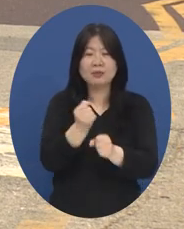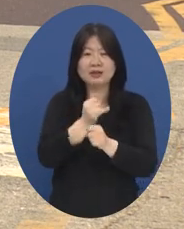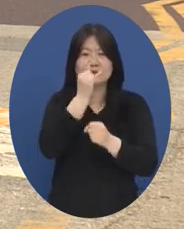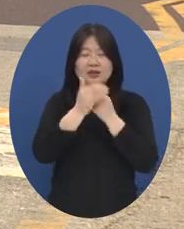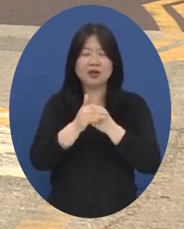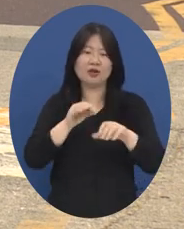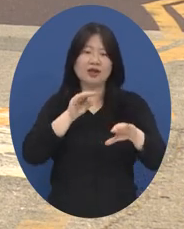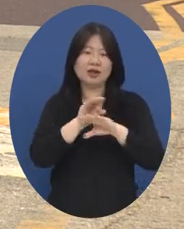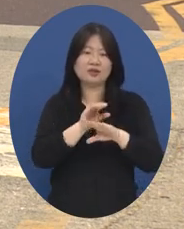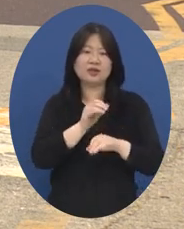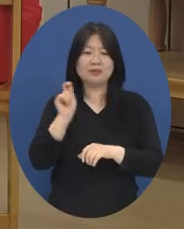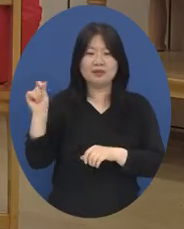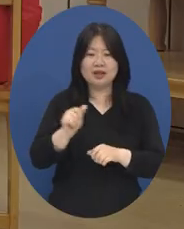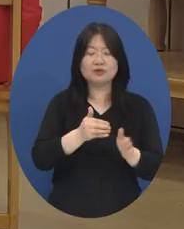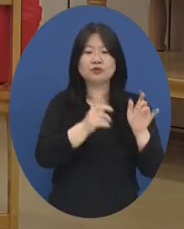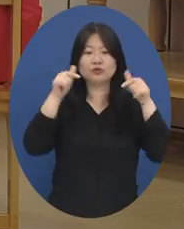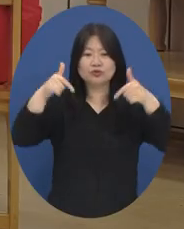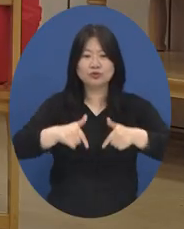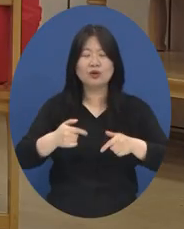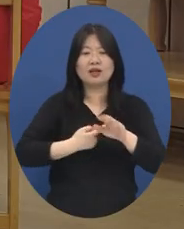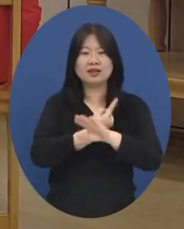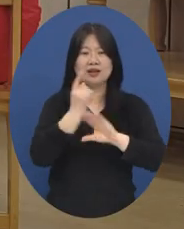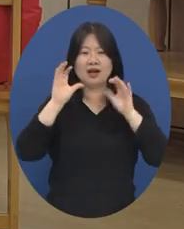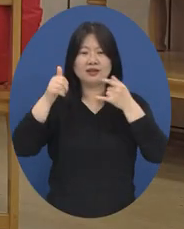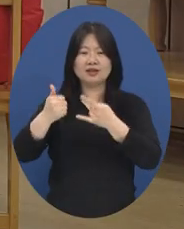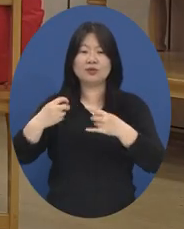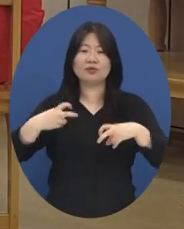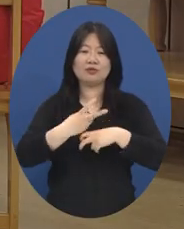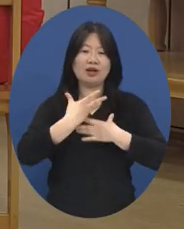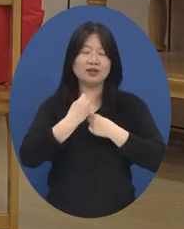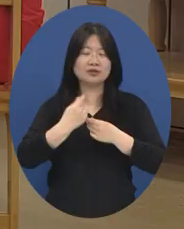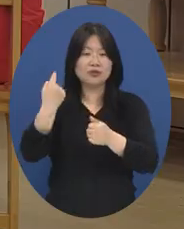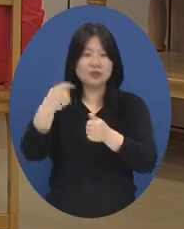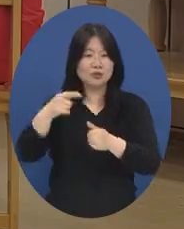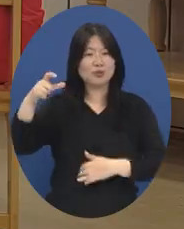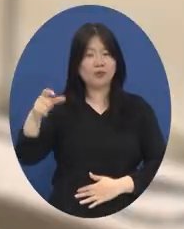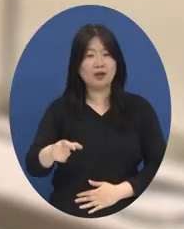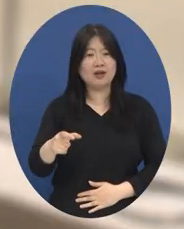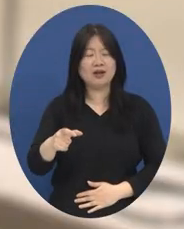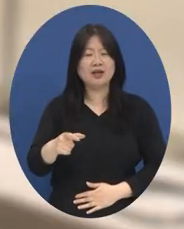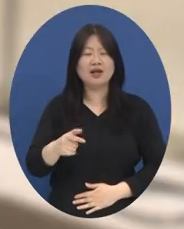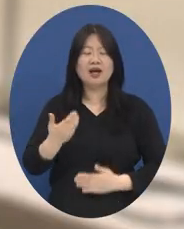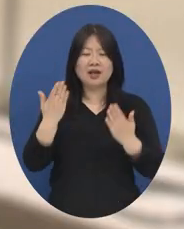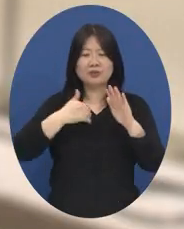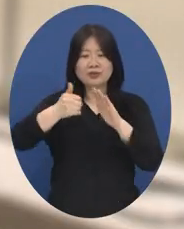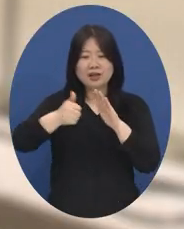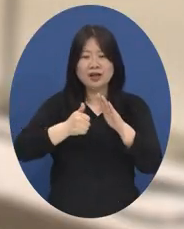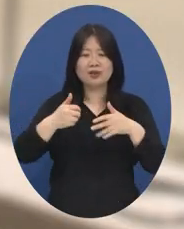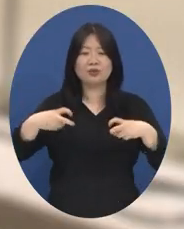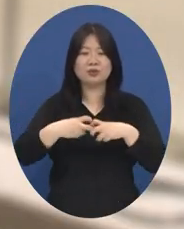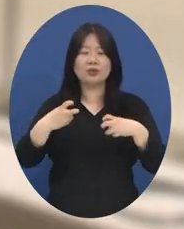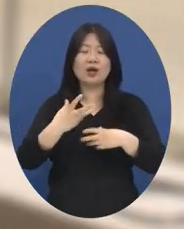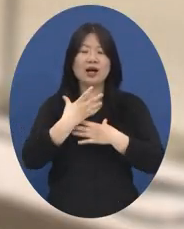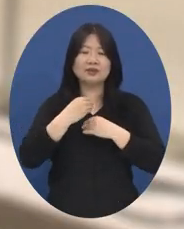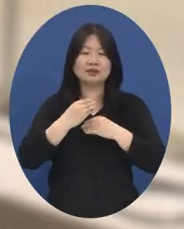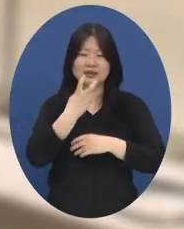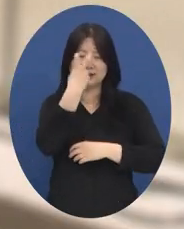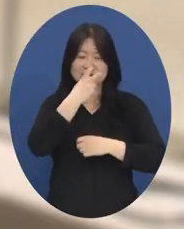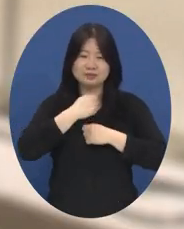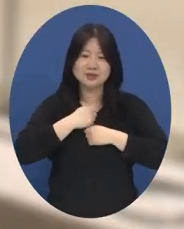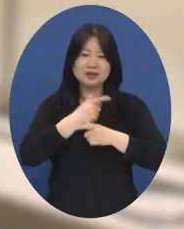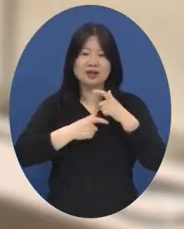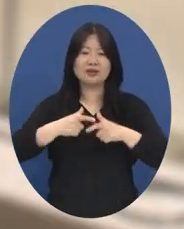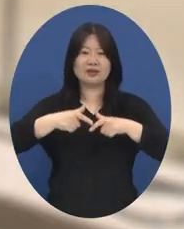과속을 줄입니다 이밖에 어린이들에게 교통안전 교육을 강화하고 등하교 개의 교통안전 지킴이 를 확대하는